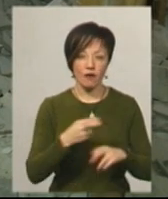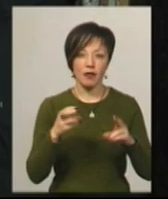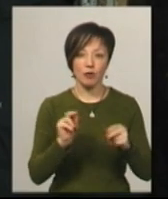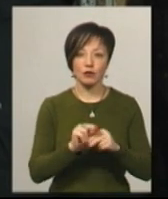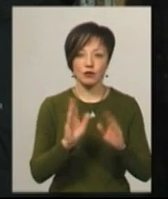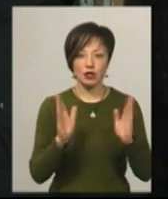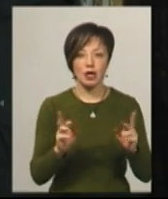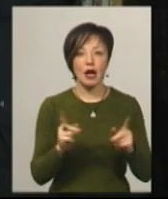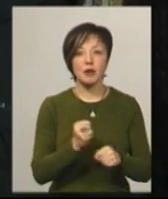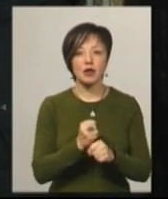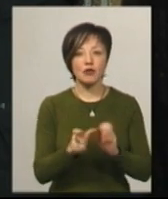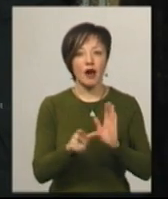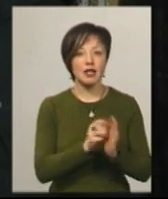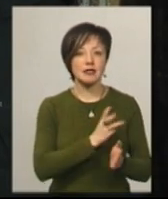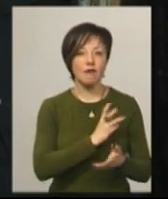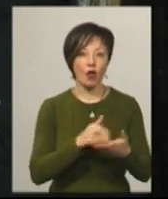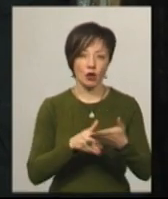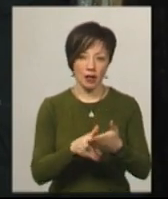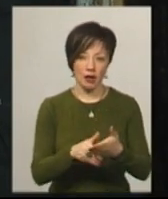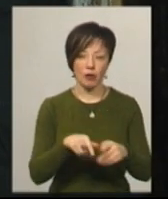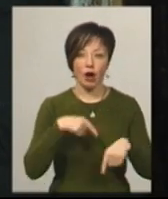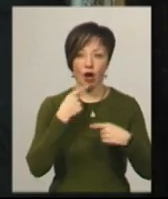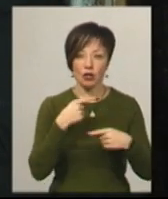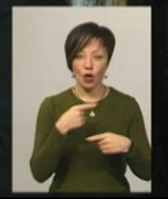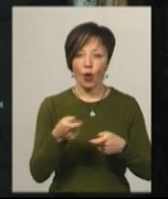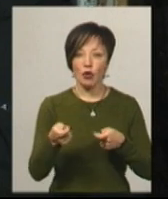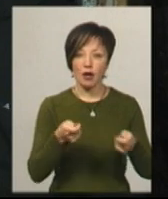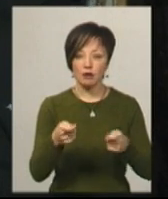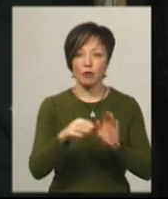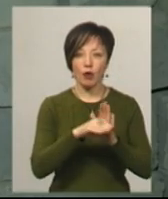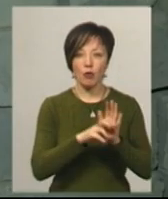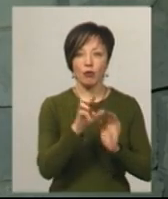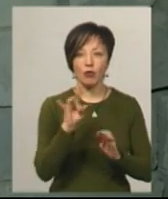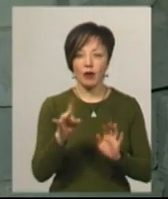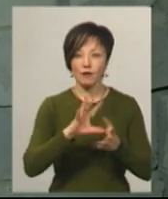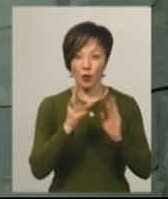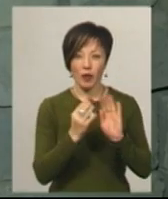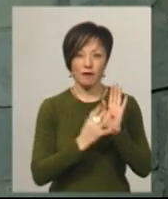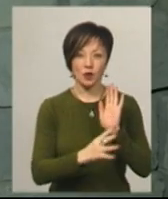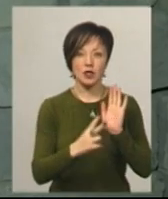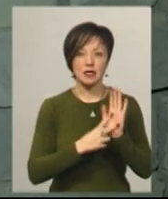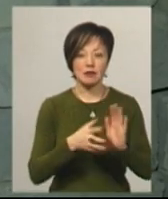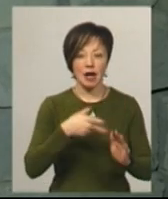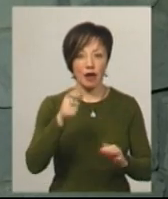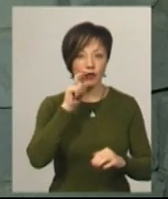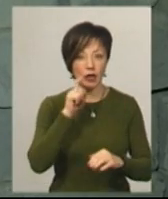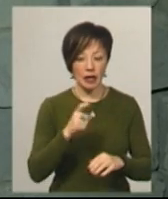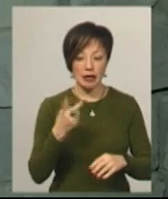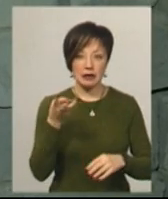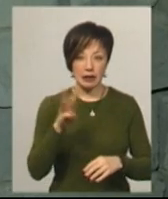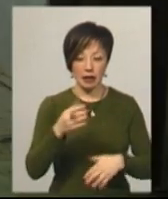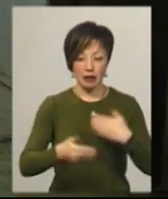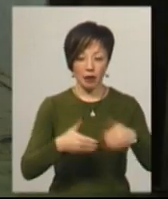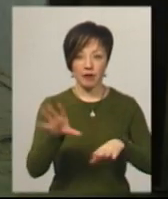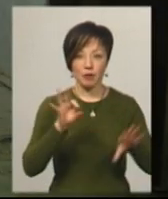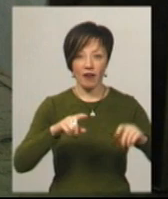БУРу вчитимуть, як працювати з волонтерами. Роман Горницький каже, до координаторів програми БУР надійшло 97 заявок з України. Після 3 етапів відбору в